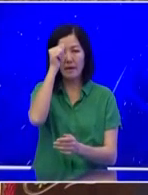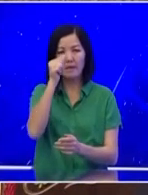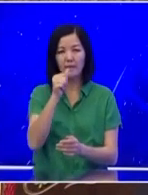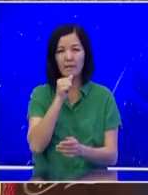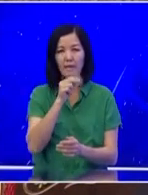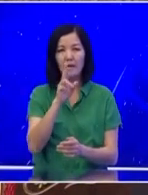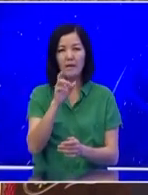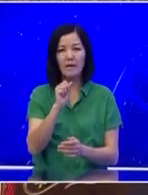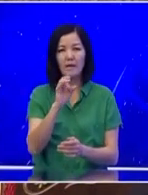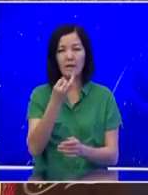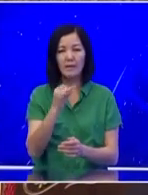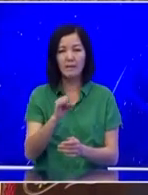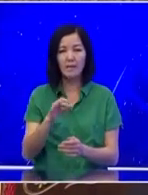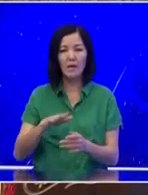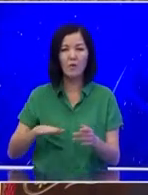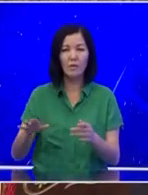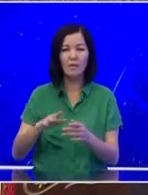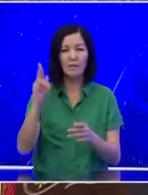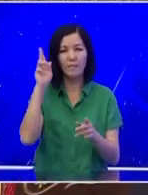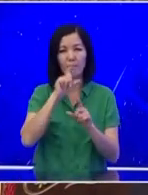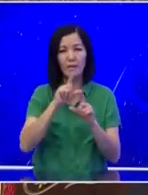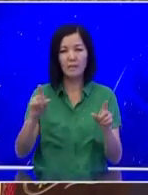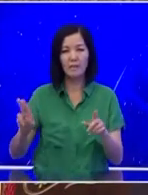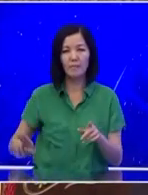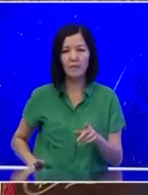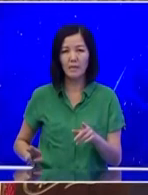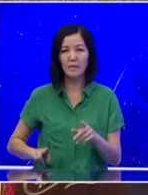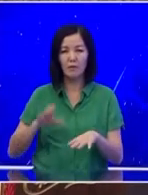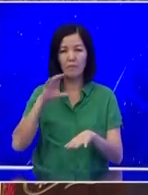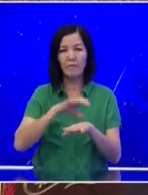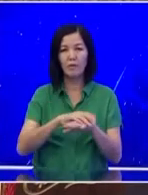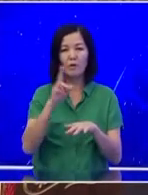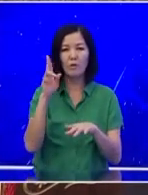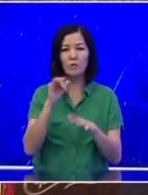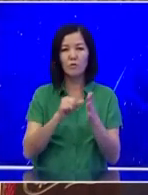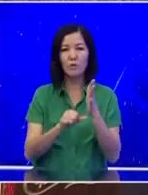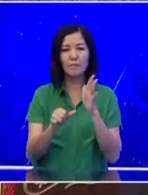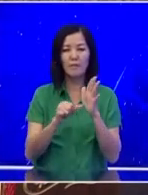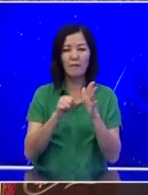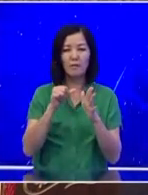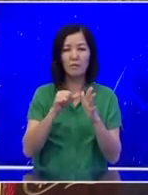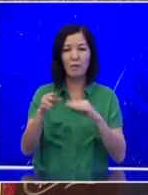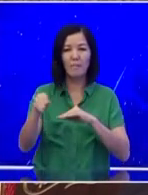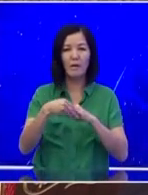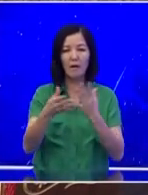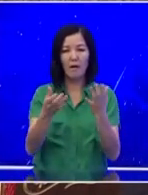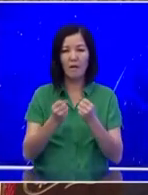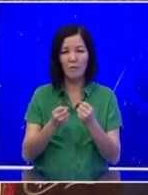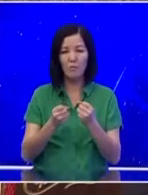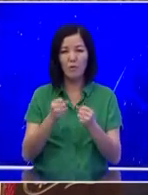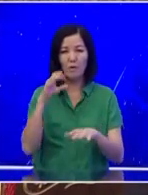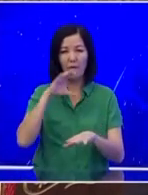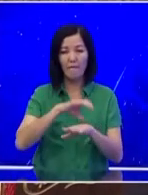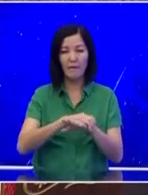Қарасу ауданында бір мектеп директоры жаңағы құрықталған болатын. 366 бапқа сәйкес ол пара алу болып